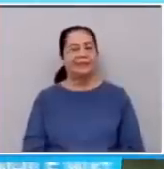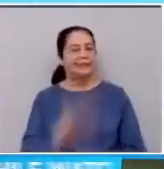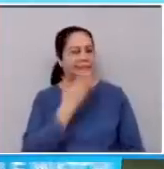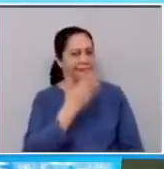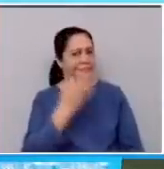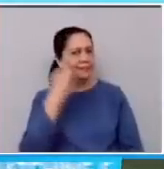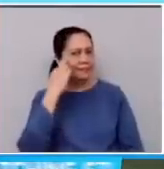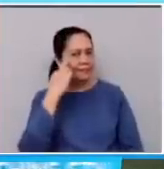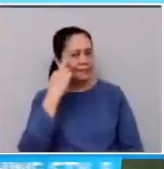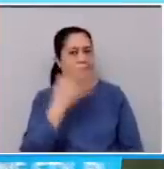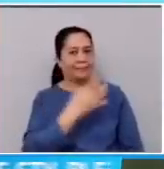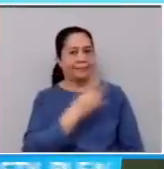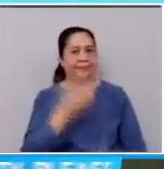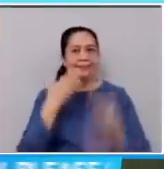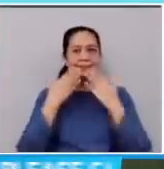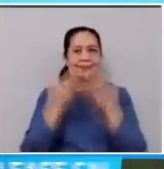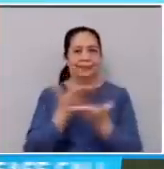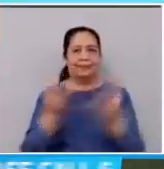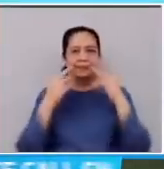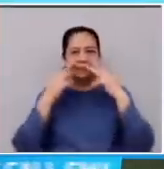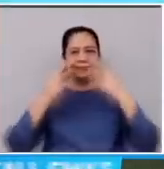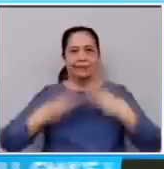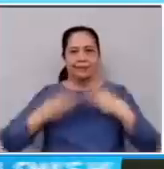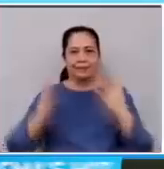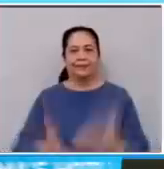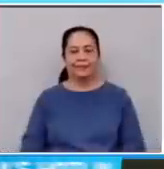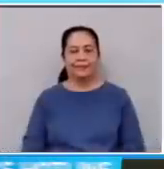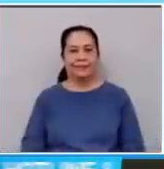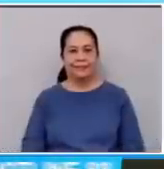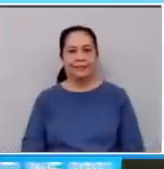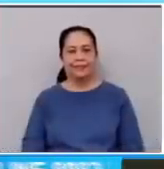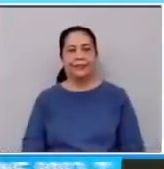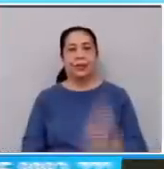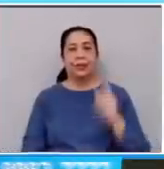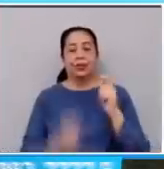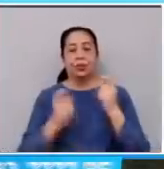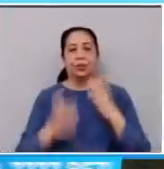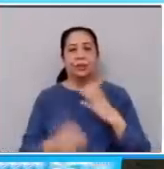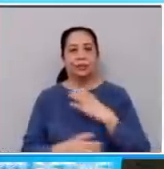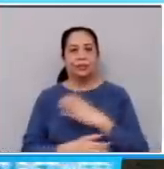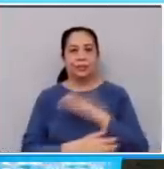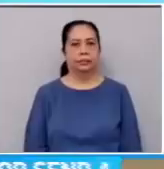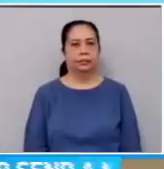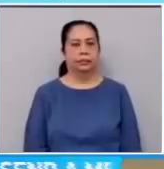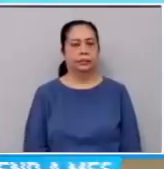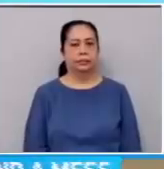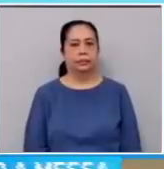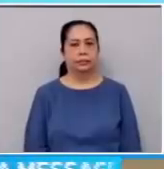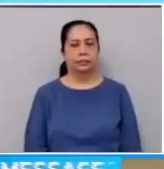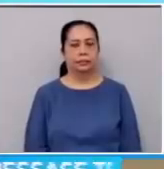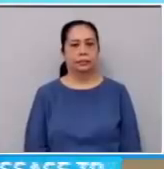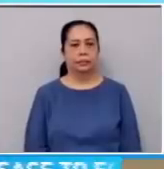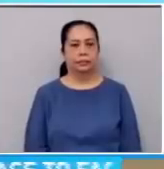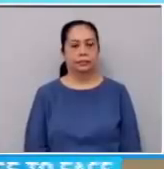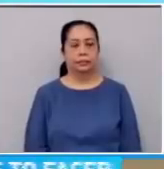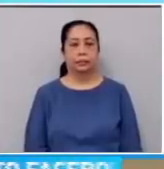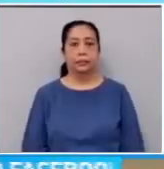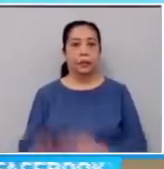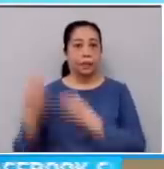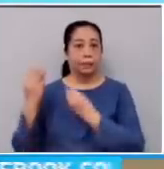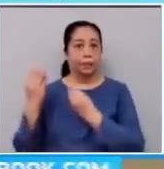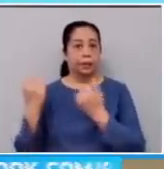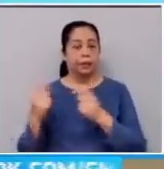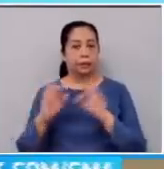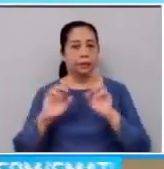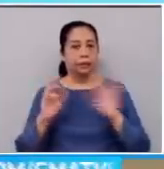at salamat din sa ating mga tagapanood. Tourism Congress of the Philippines, Jojo Clemente. Update po tayo sa paghahanda ng